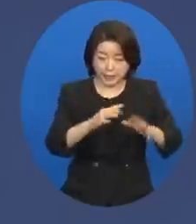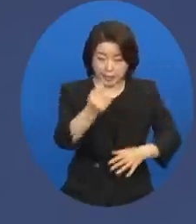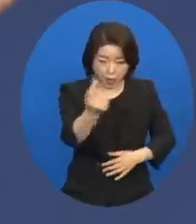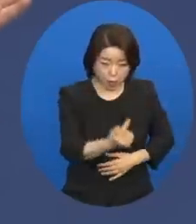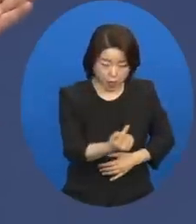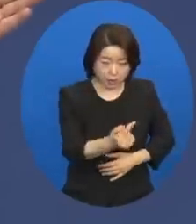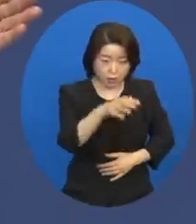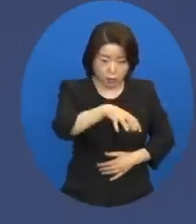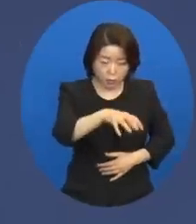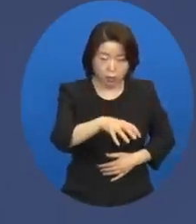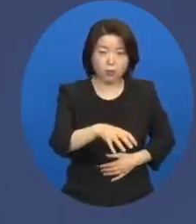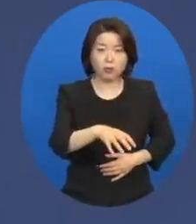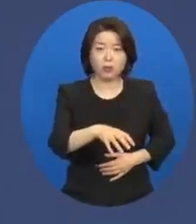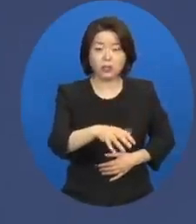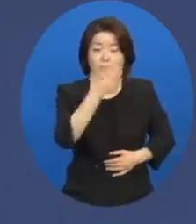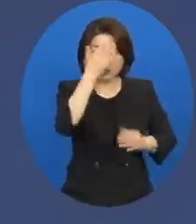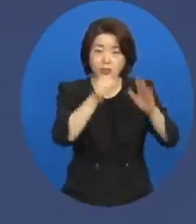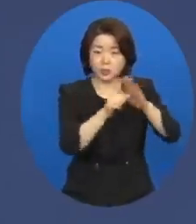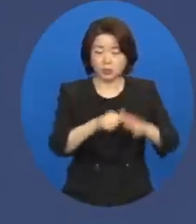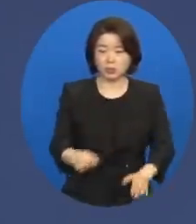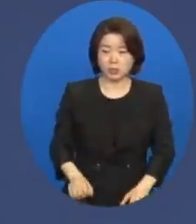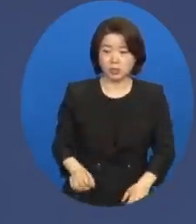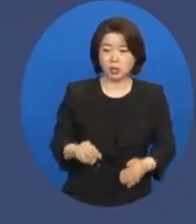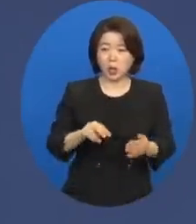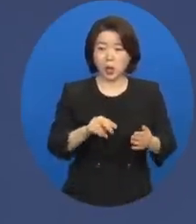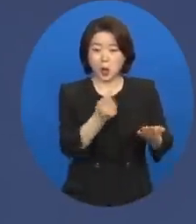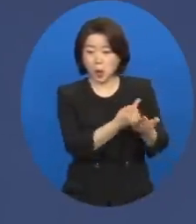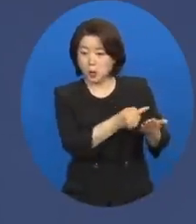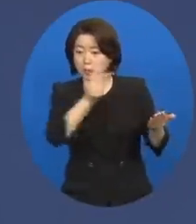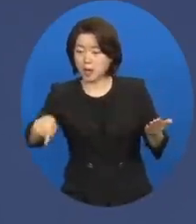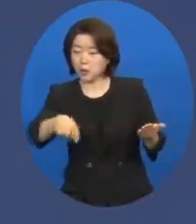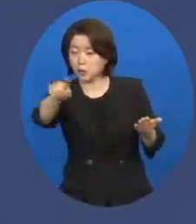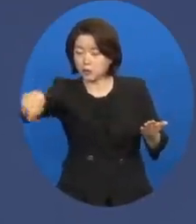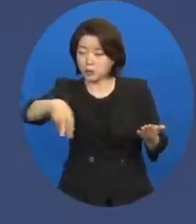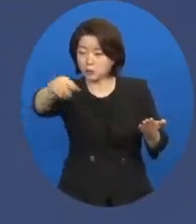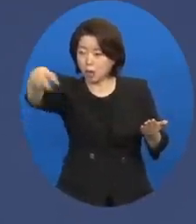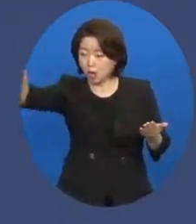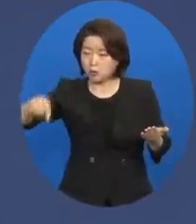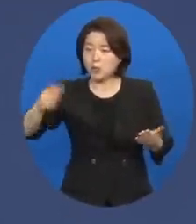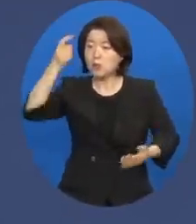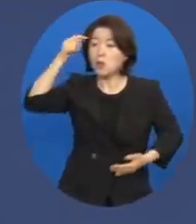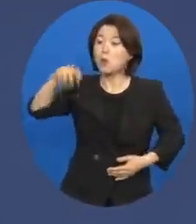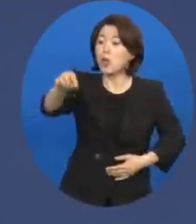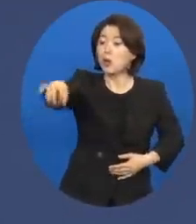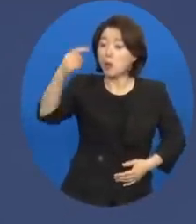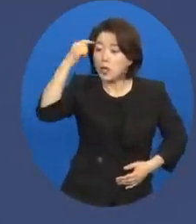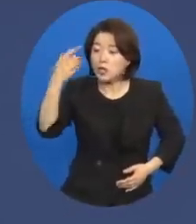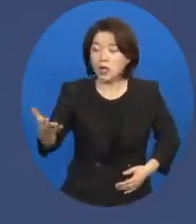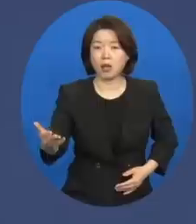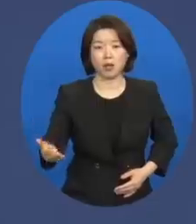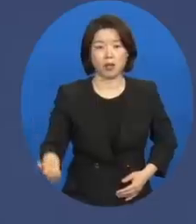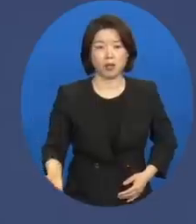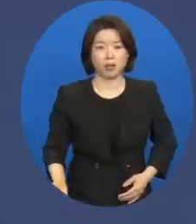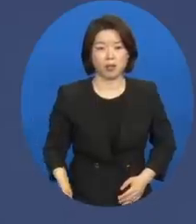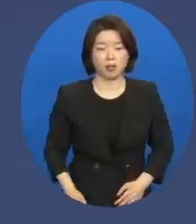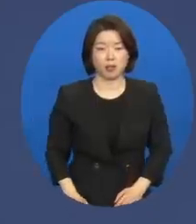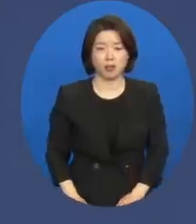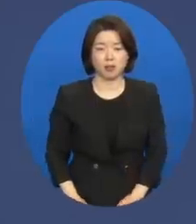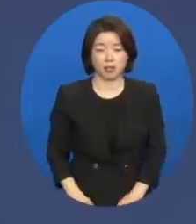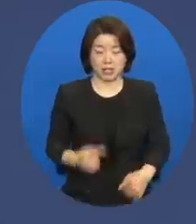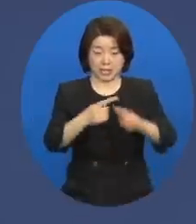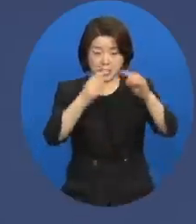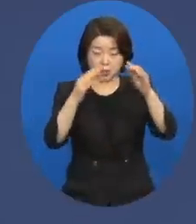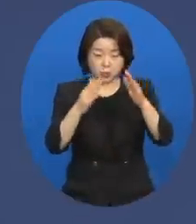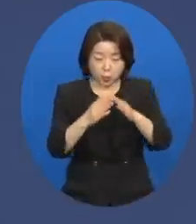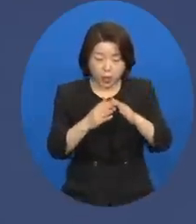할 곳을 방황하고 있는 그 모습을 보이면 너 왜 거기 있느냐? 묻지 않을 수가 없는 겁니다. 교회가